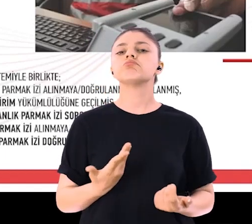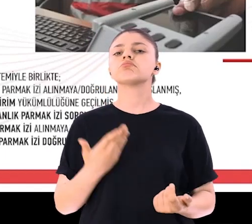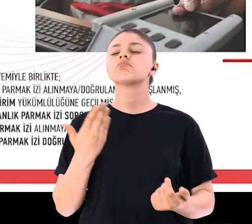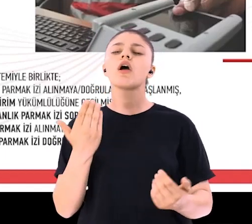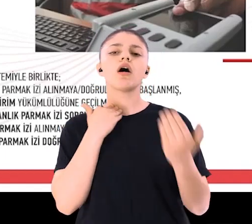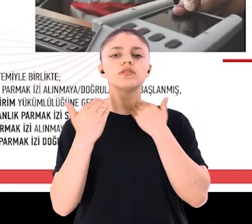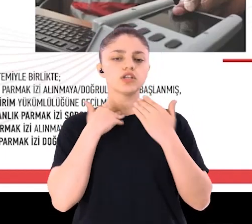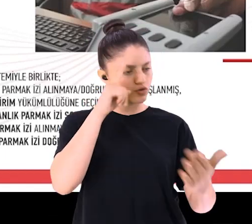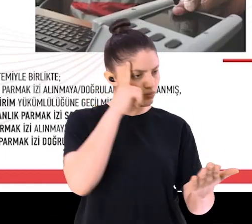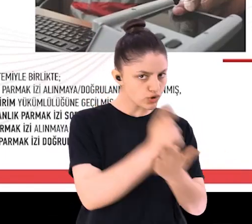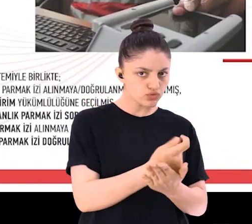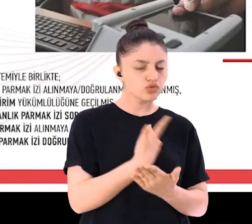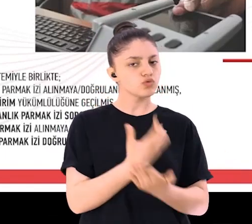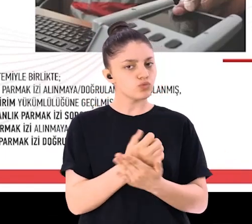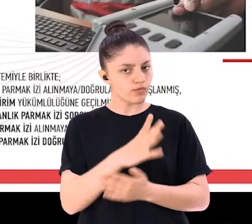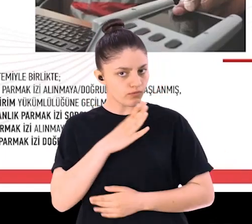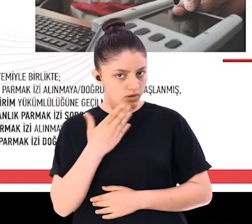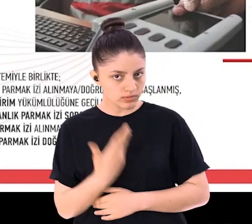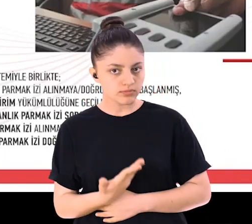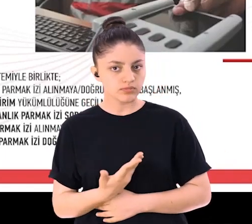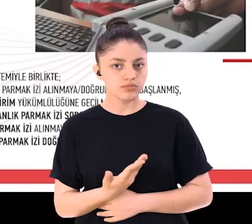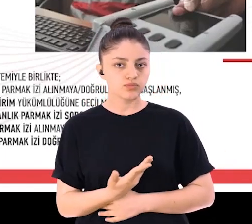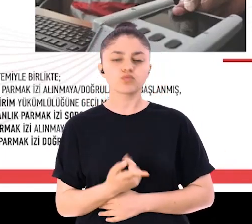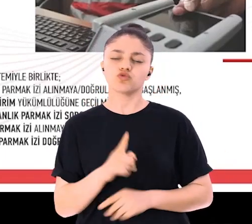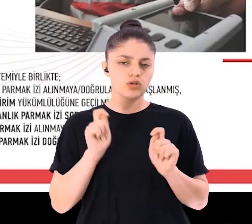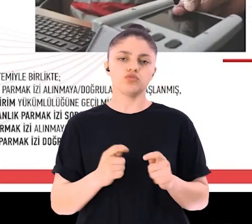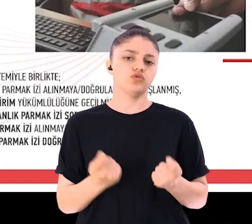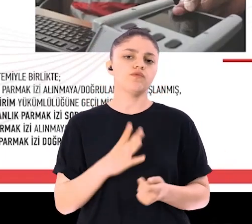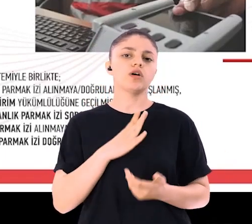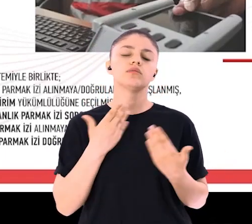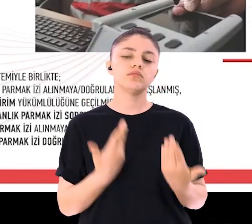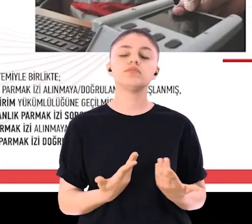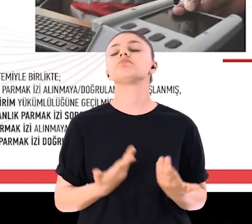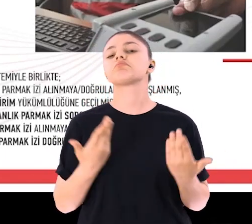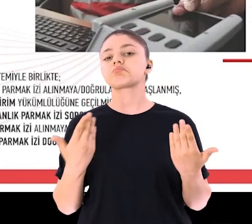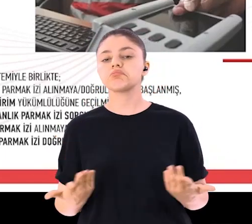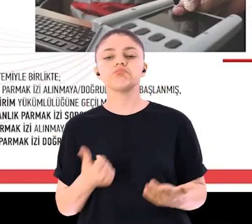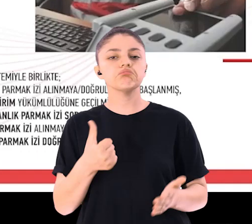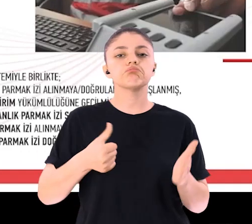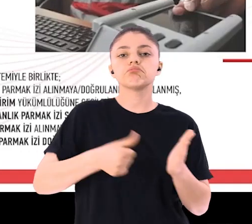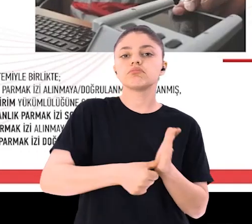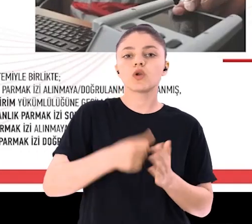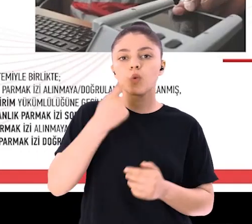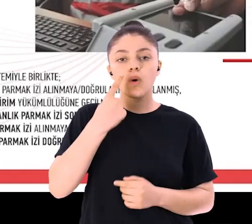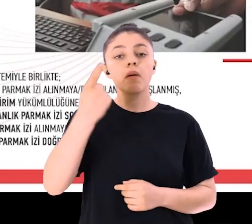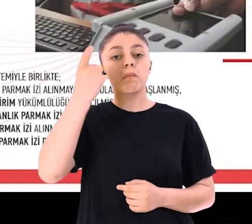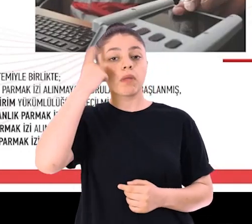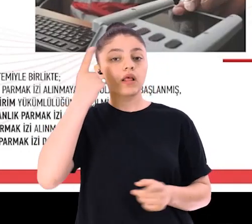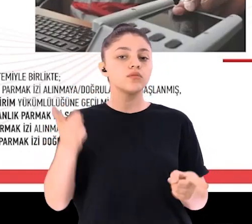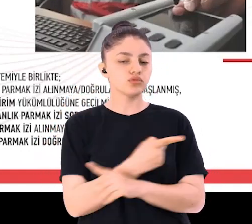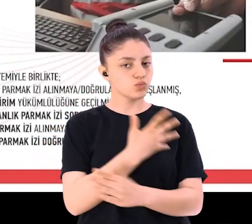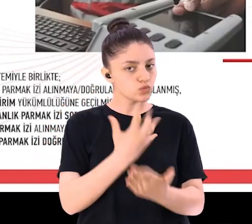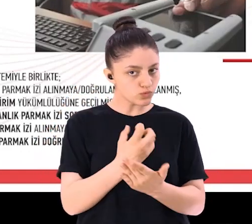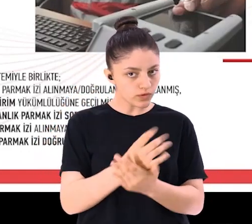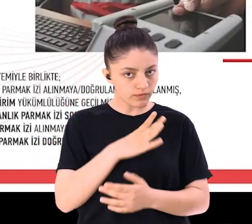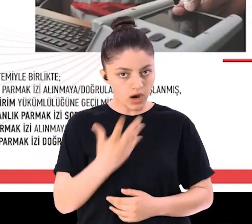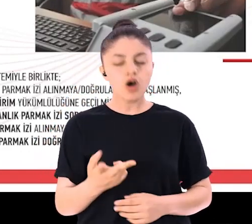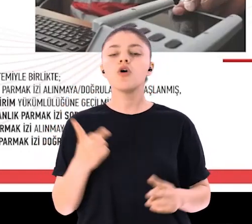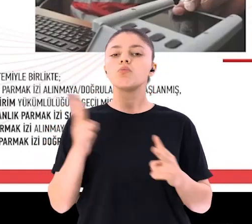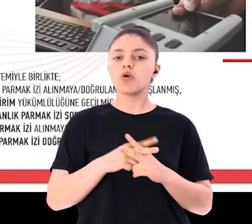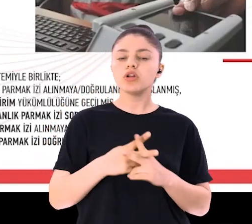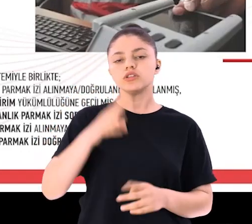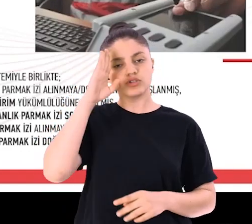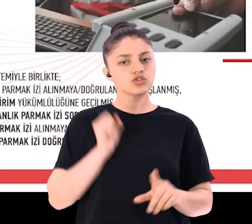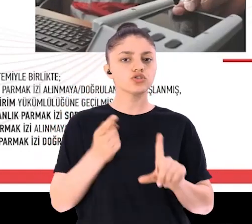Böylece hem ikamet başvurularında bunları sağlıyoruz zaten. Bu yapılan bir iş. Hem parmak izi yoluyla bildirim